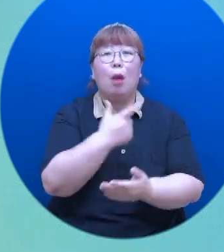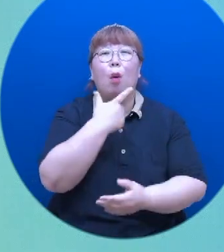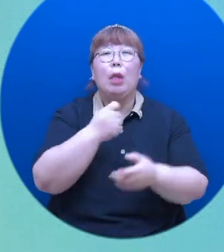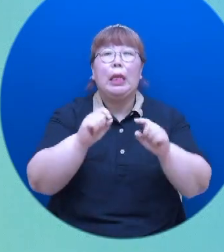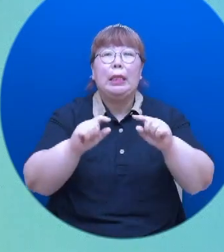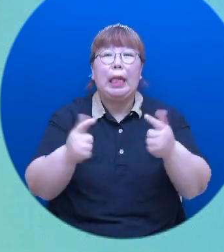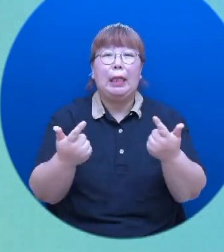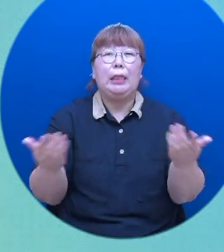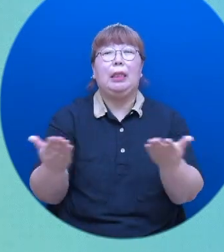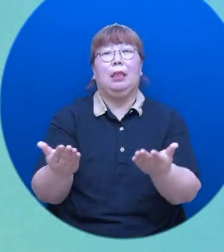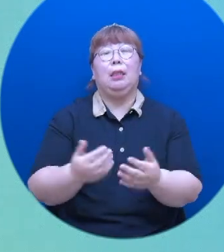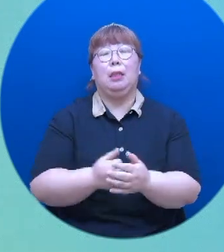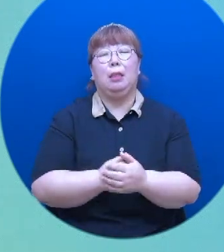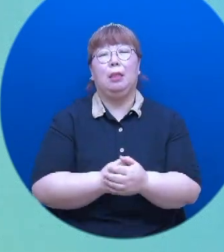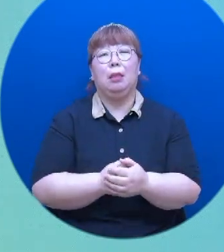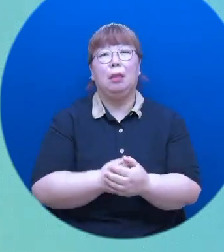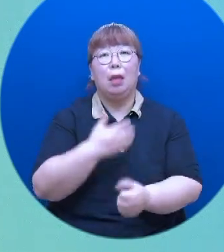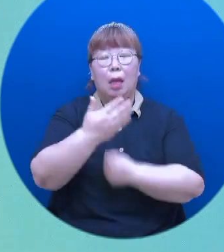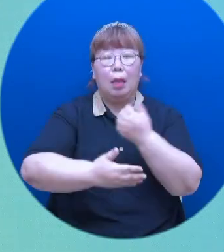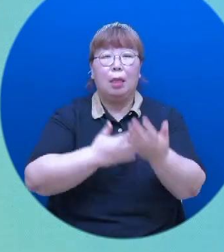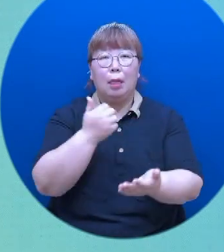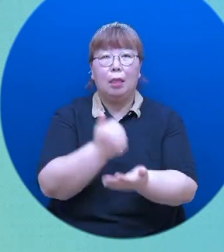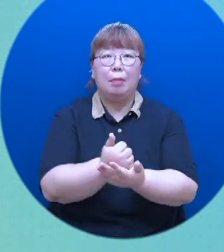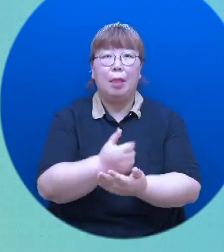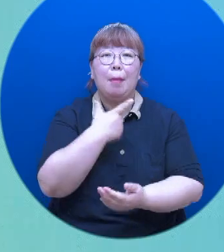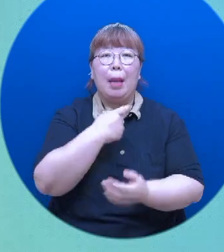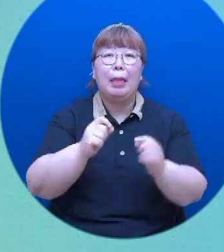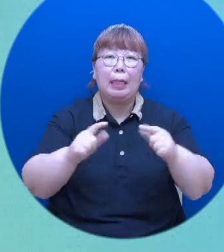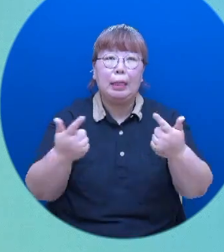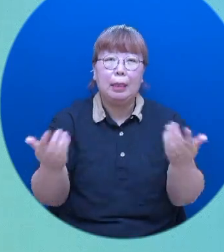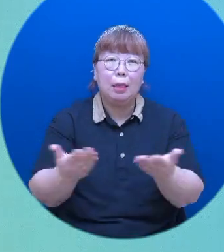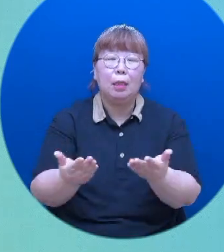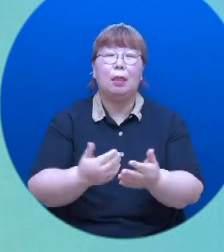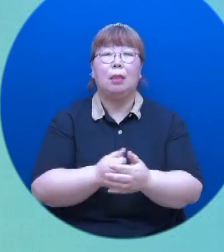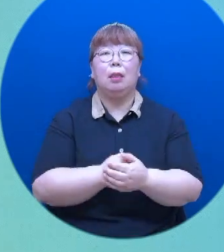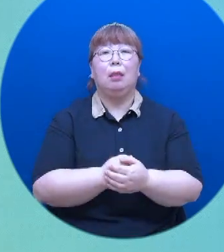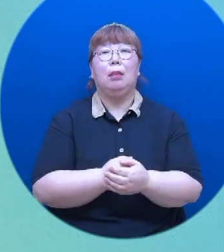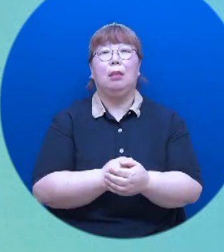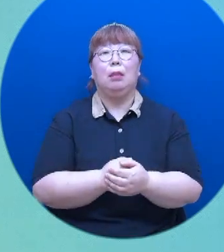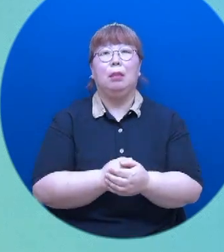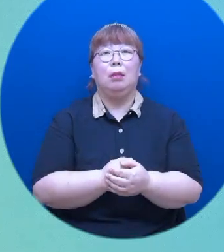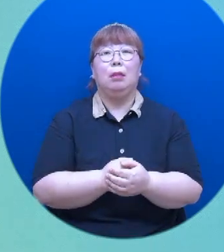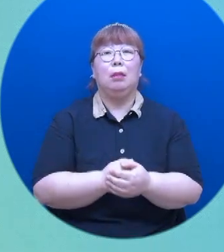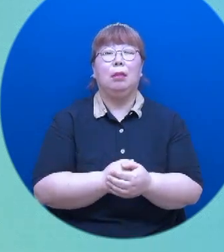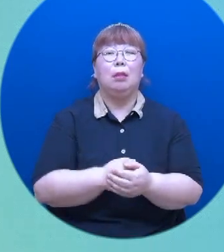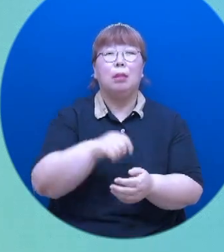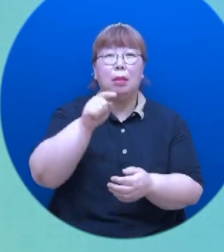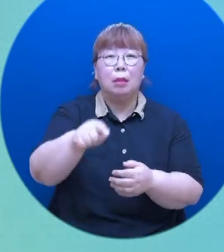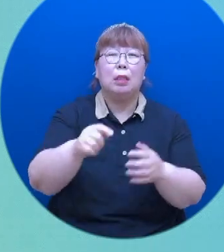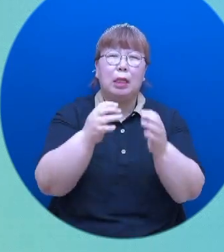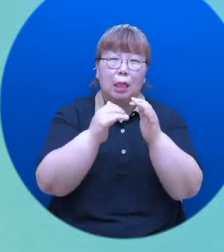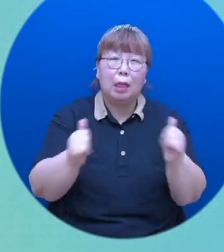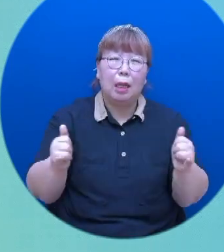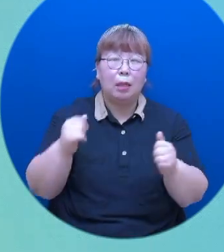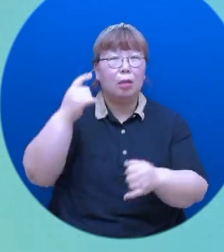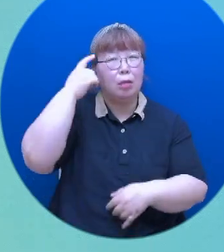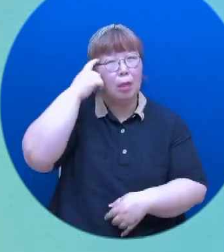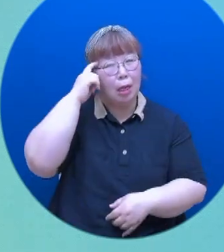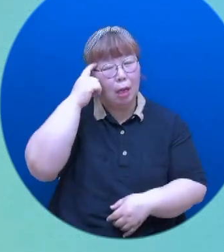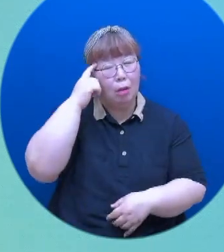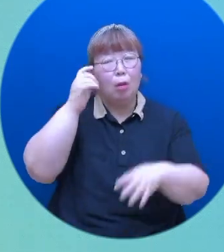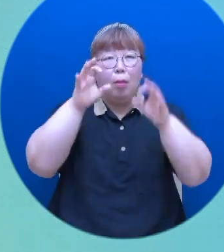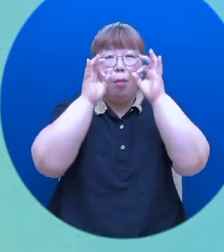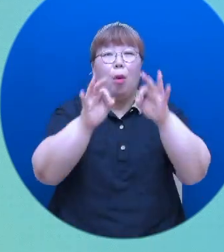않는 일이었죠. 하나님이 바라지 않는 일이었죠. 그는 인간적 생각으로 눈에 보이는